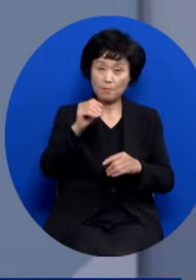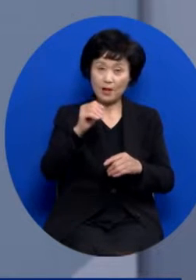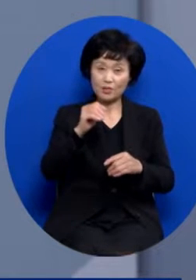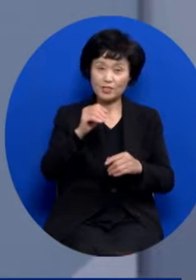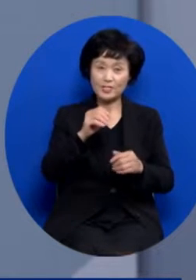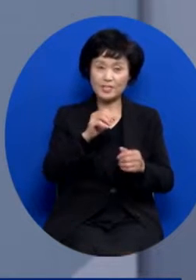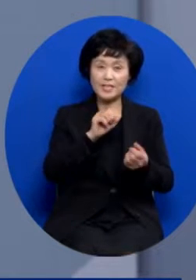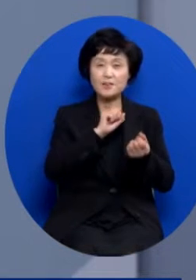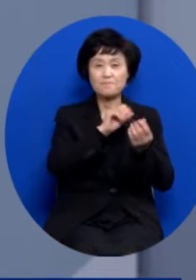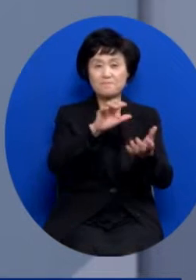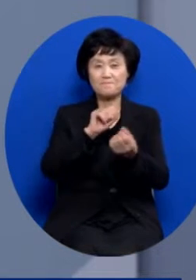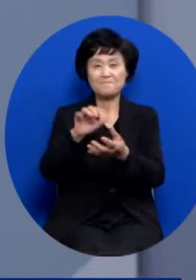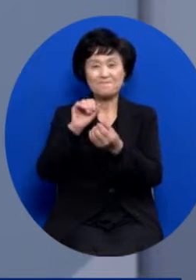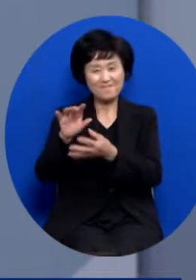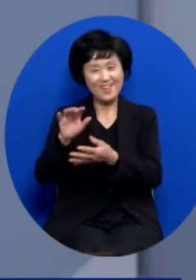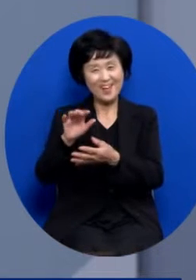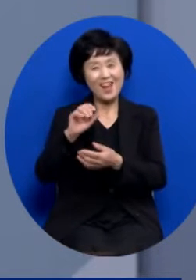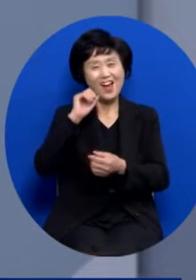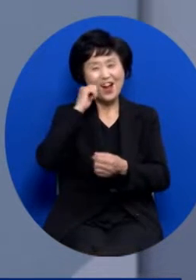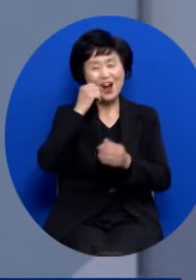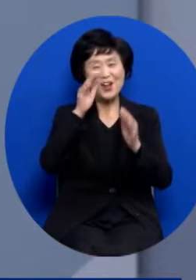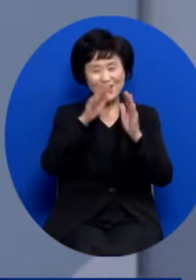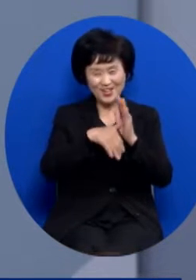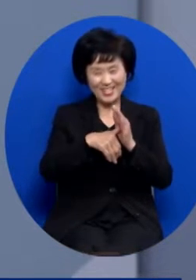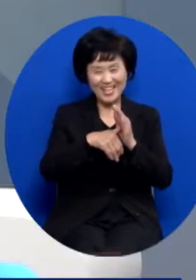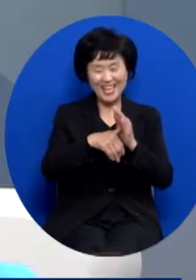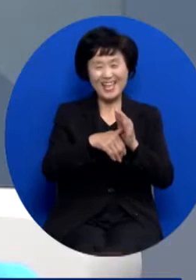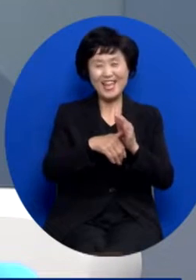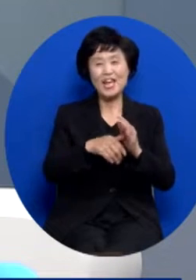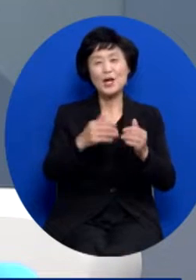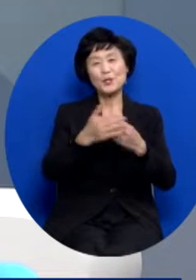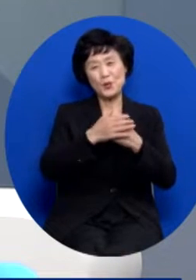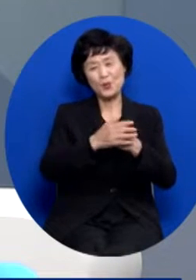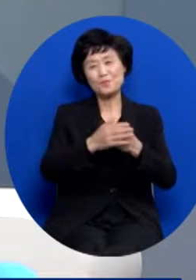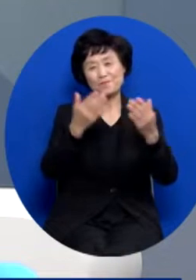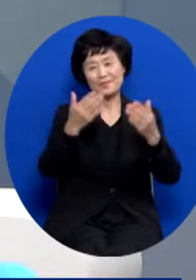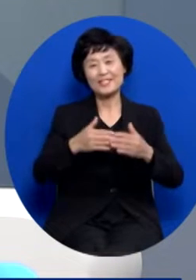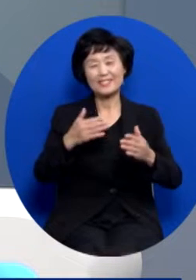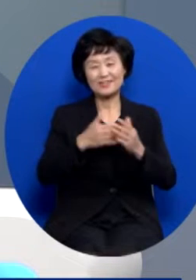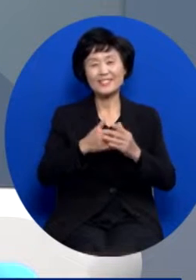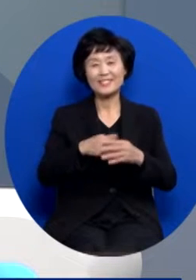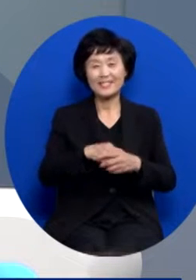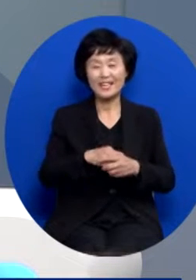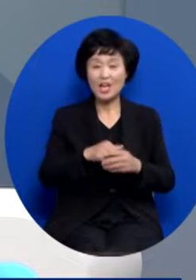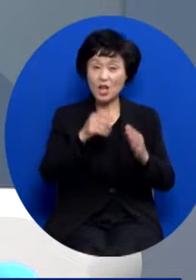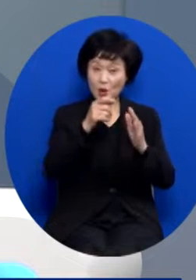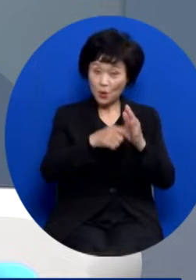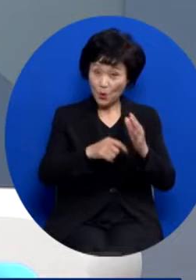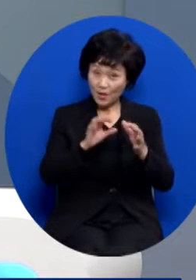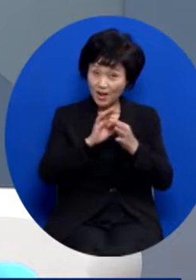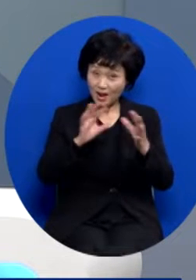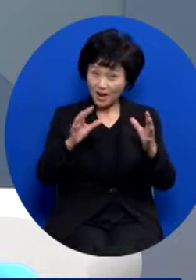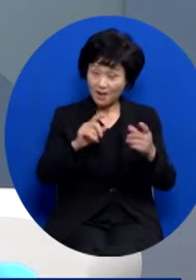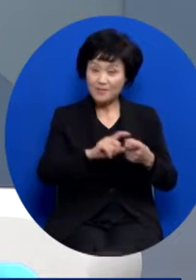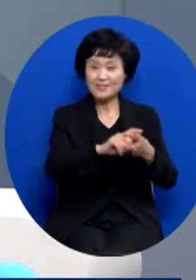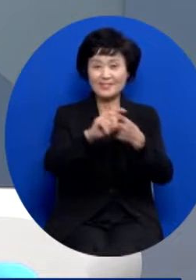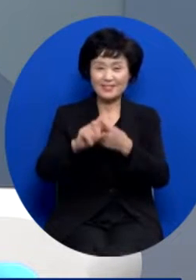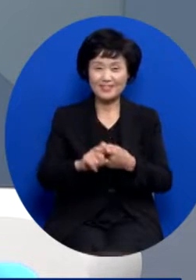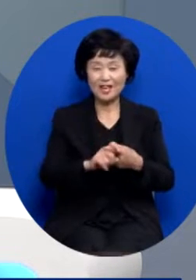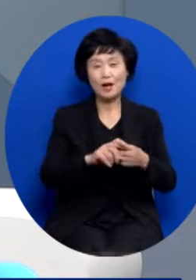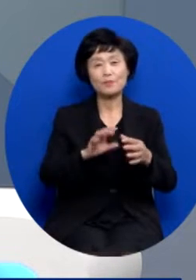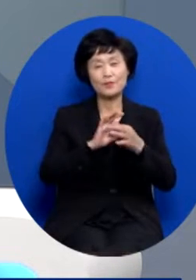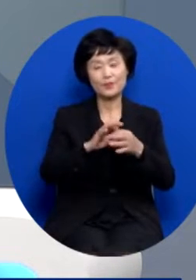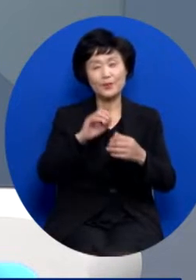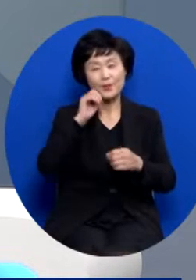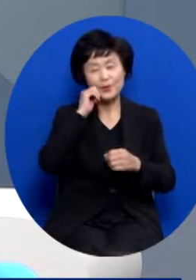어려움의 고통을 분담하는 그런 일들도 함께 했습니다. 네. 네, 교단을 초월한 연합을 통해 이 어려운